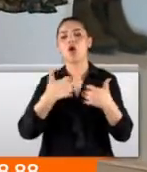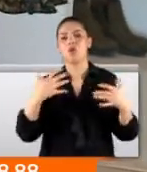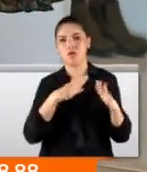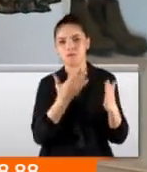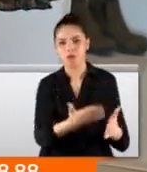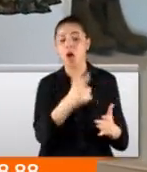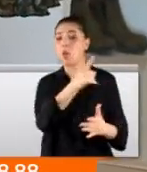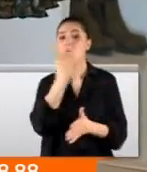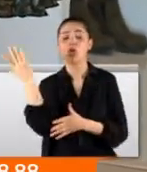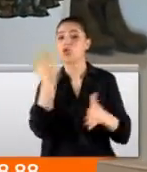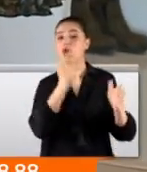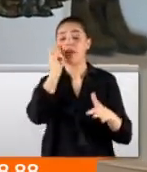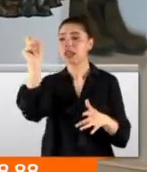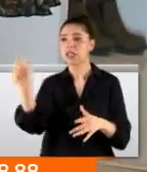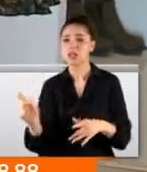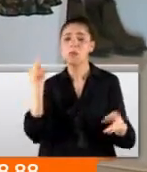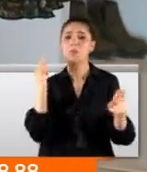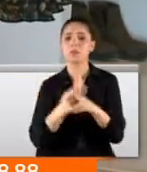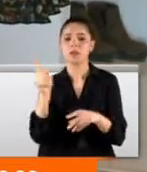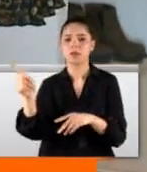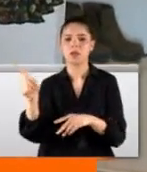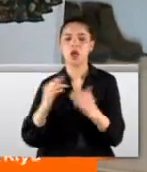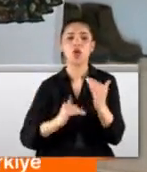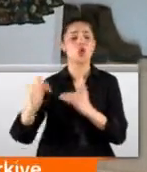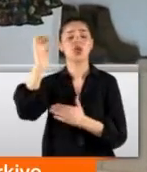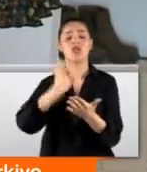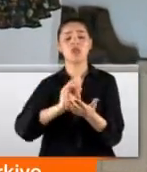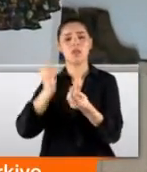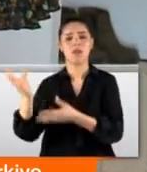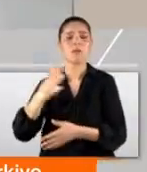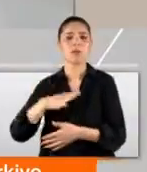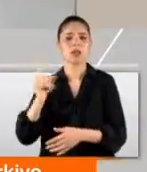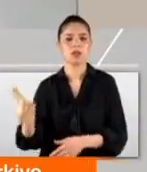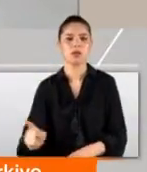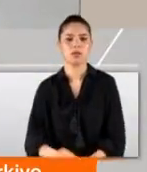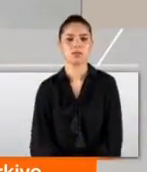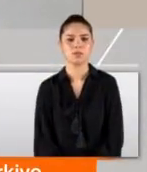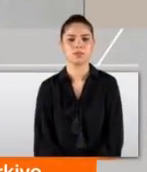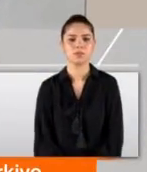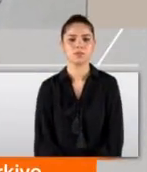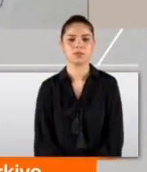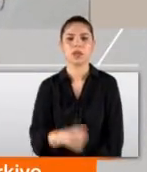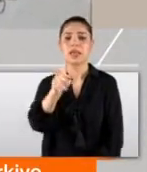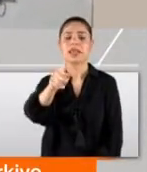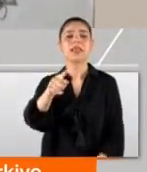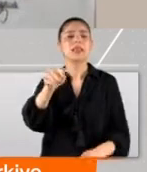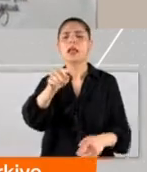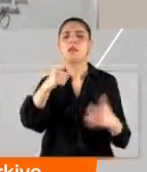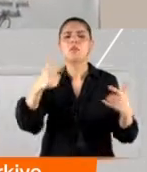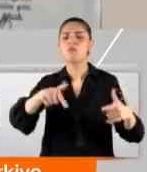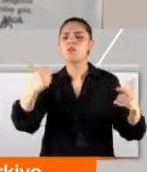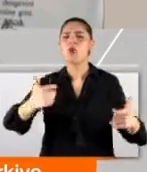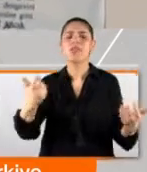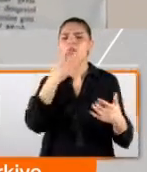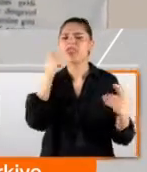bu travmayı yaşatan kişinin bir an önce yüksek cezalar almasını istiyor. Senin burada ne işin var diyerek bana ilk önce